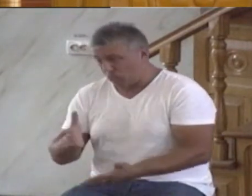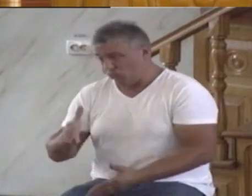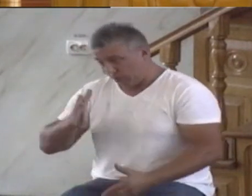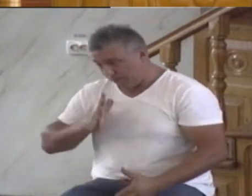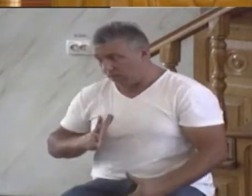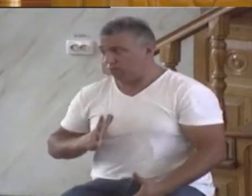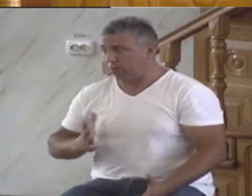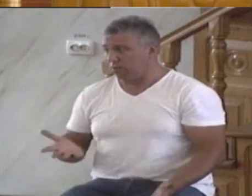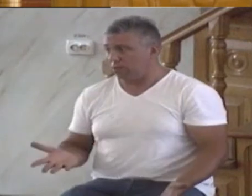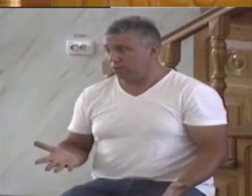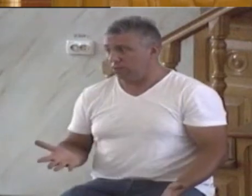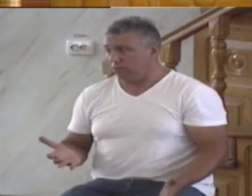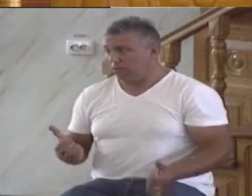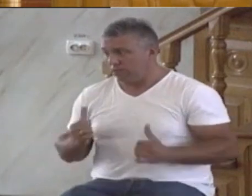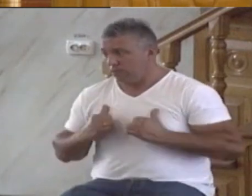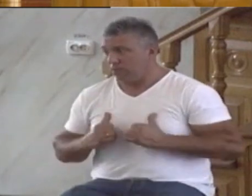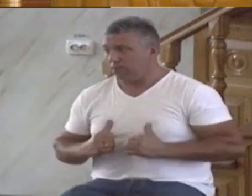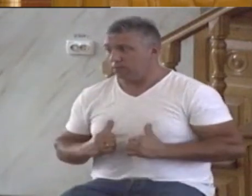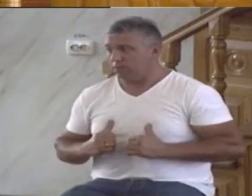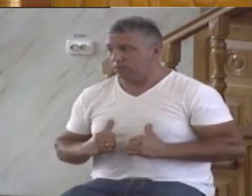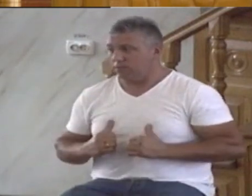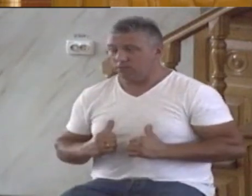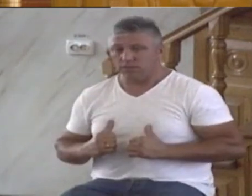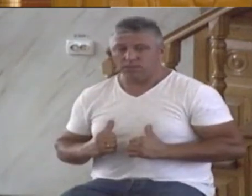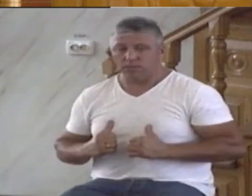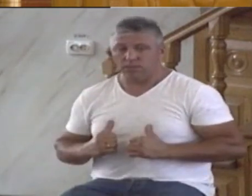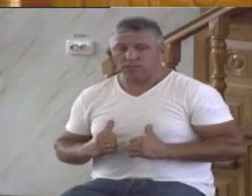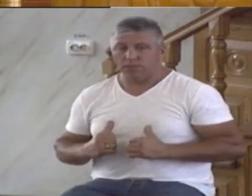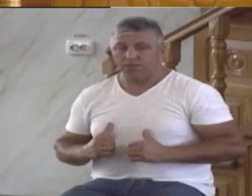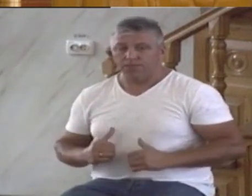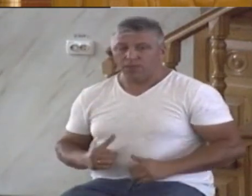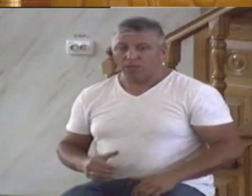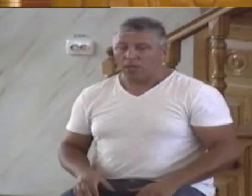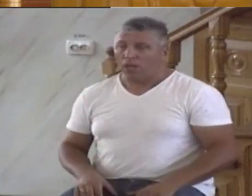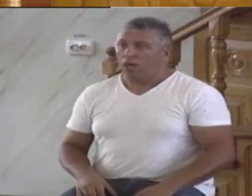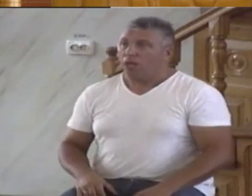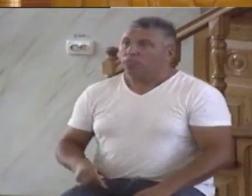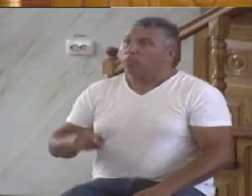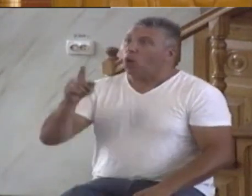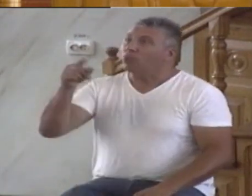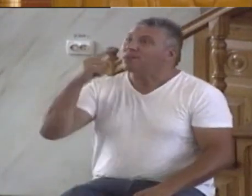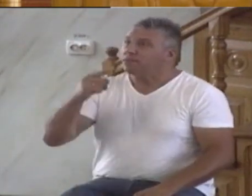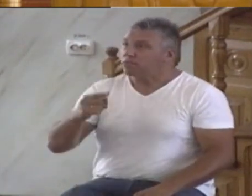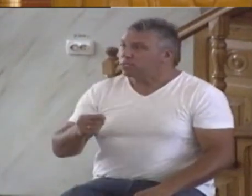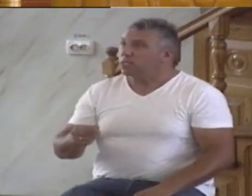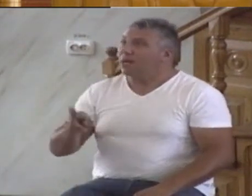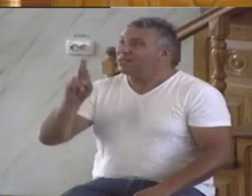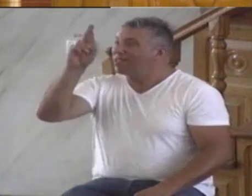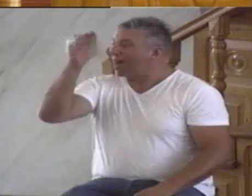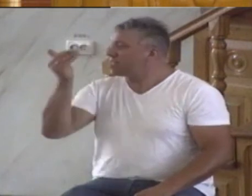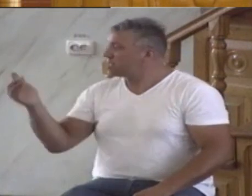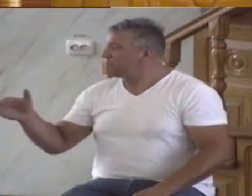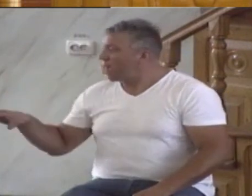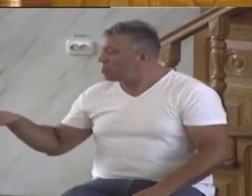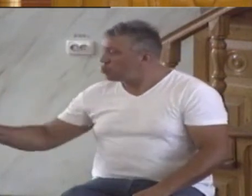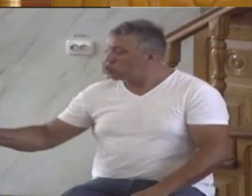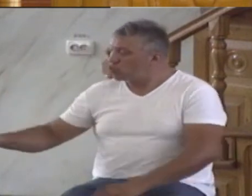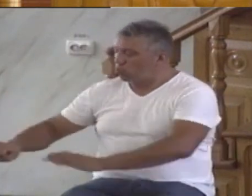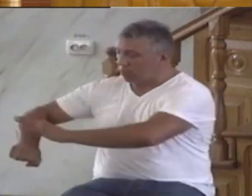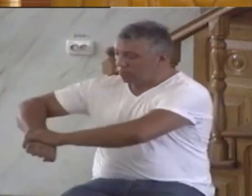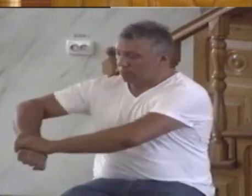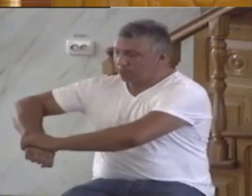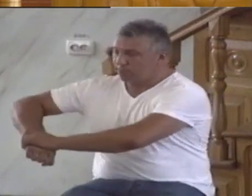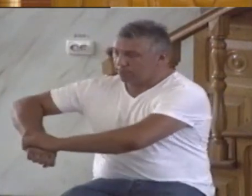я держу тебя за правую руку, ты верен мне, оставайся верным“?» Он искал хоть